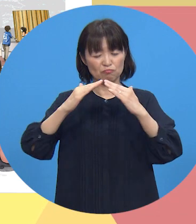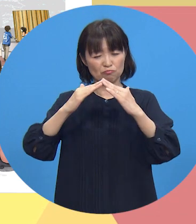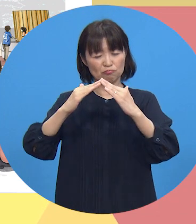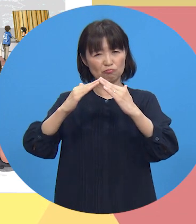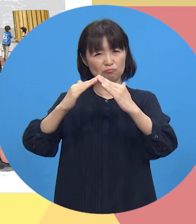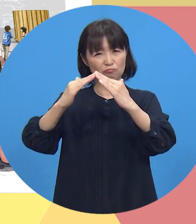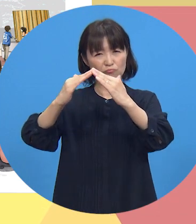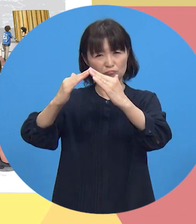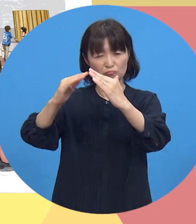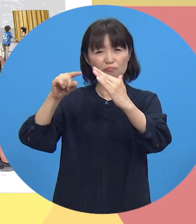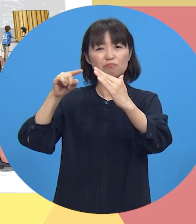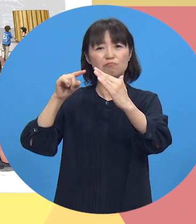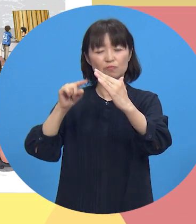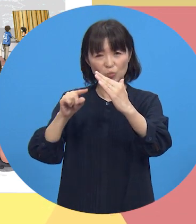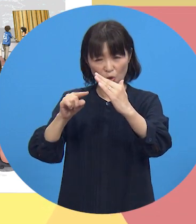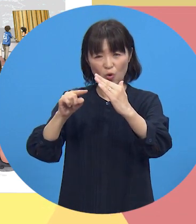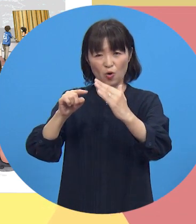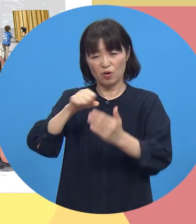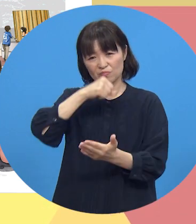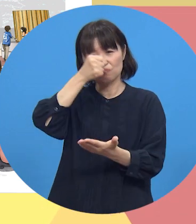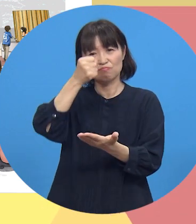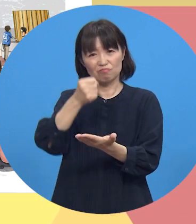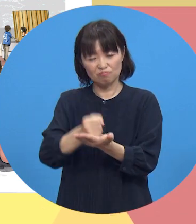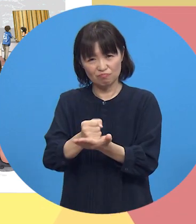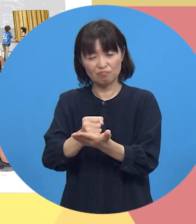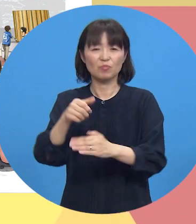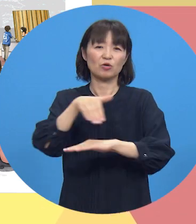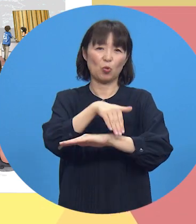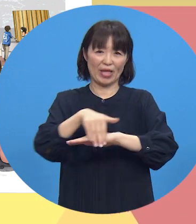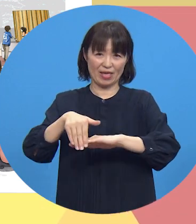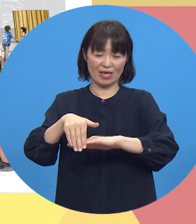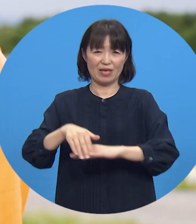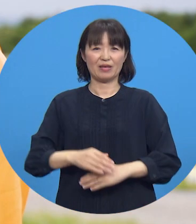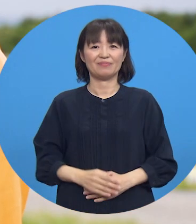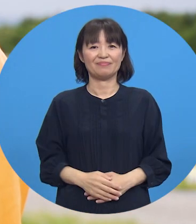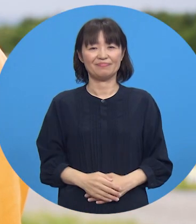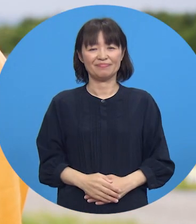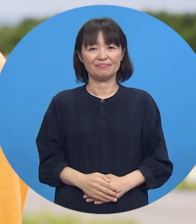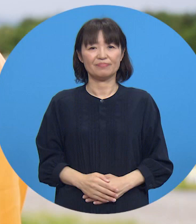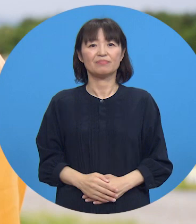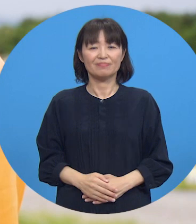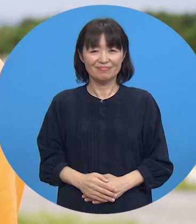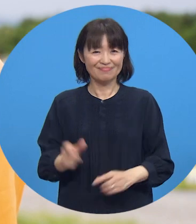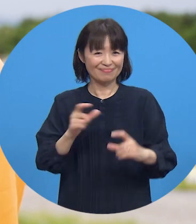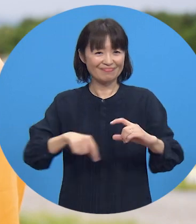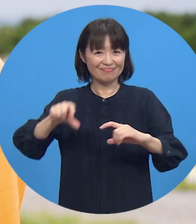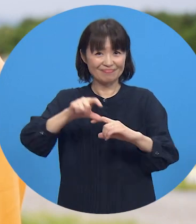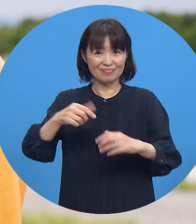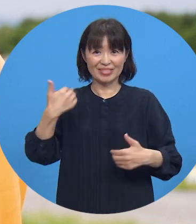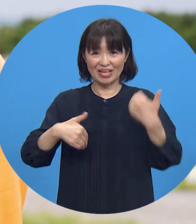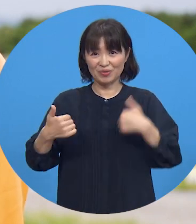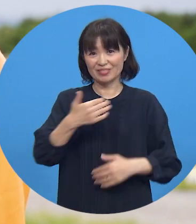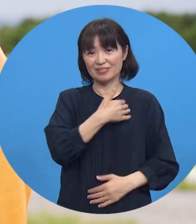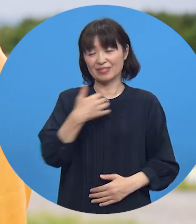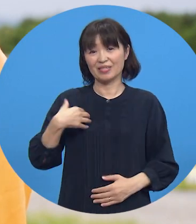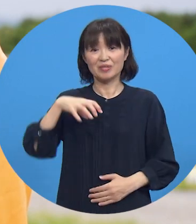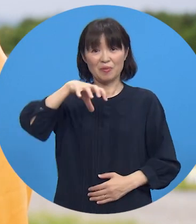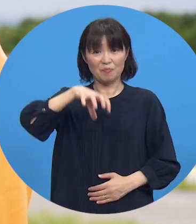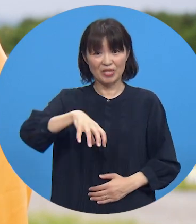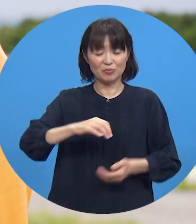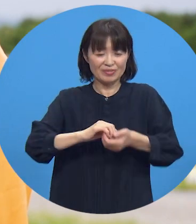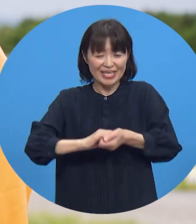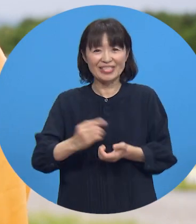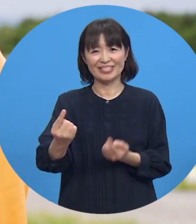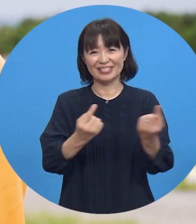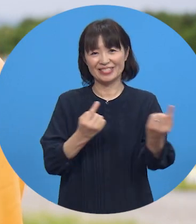る全天候型屋根付きふわふわドームも完成予定です。ますます楽しく遊べる園内にぜひお越